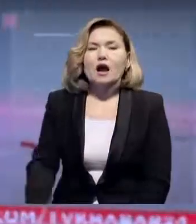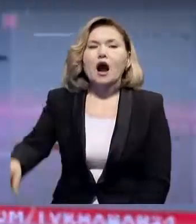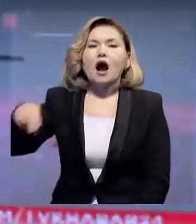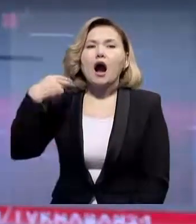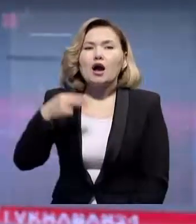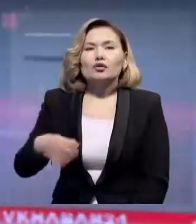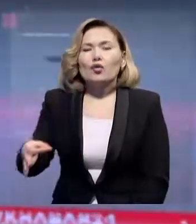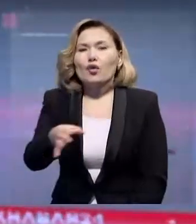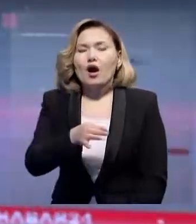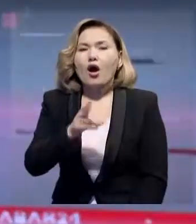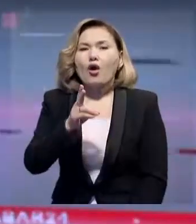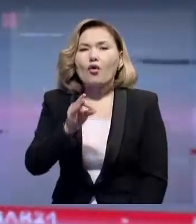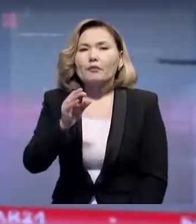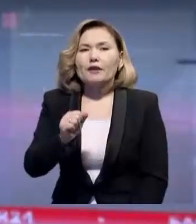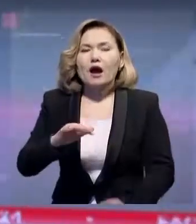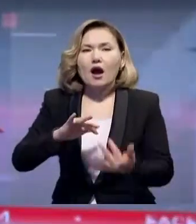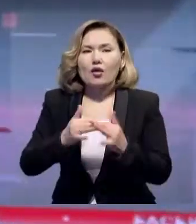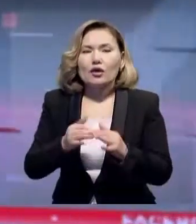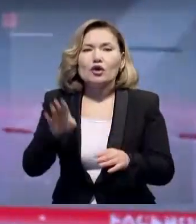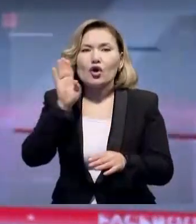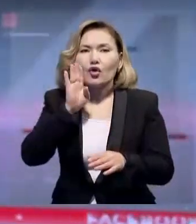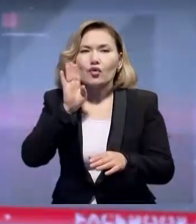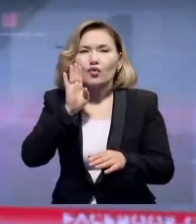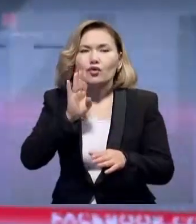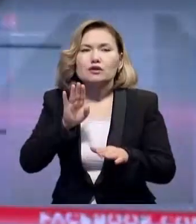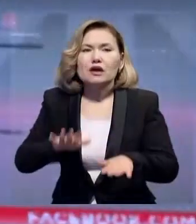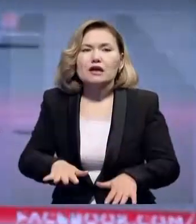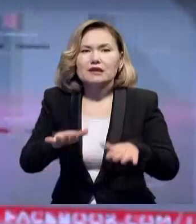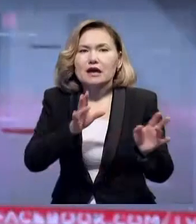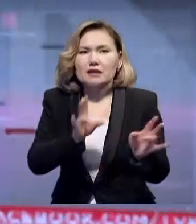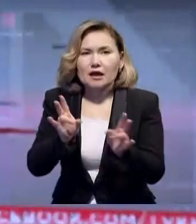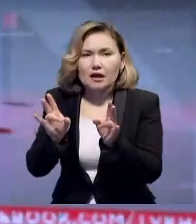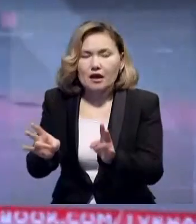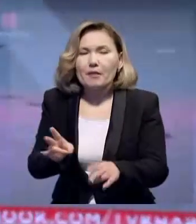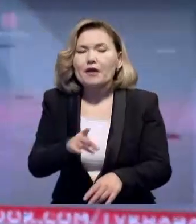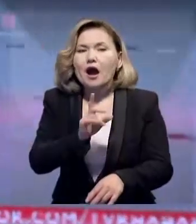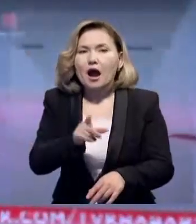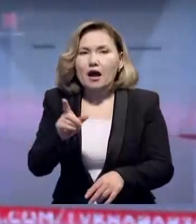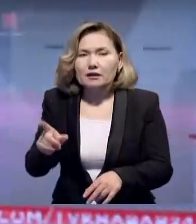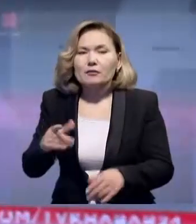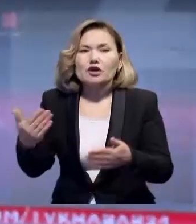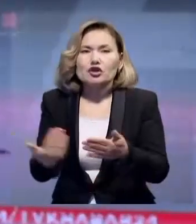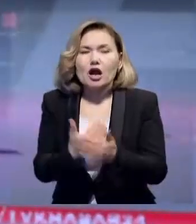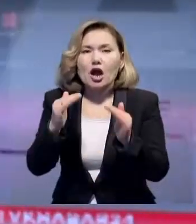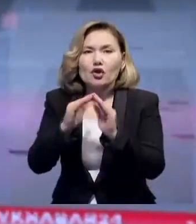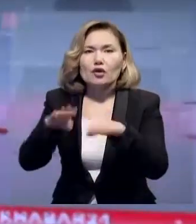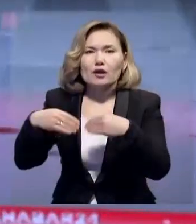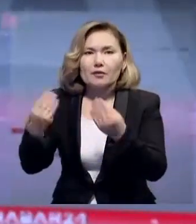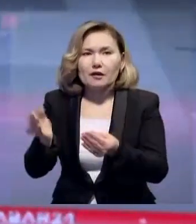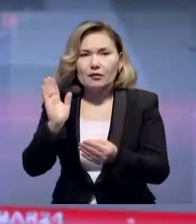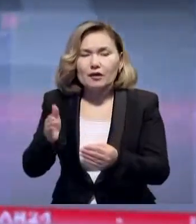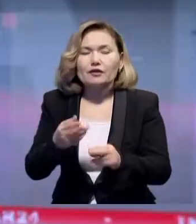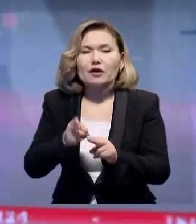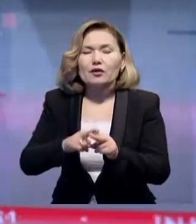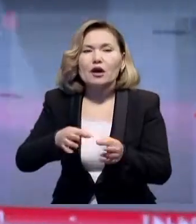Aktobe obılısının Kopta aulında köktemgü su taskından zardap şekken tırgındar jahında jana üyge giret. Elde mekende salınıp